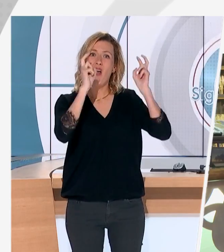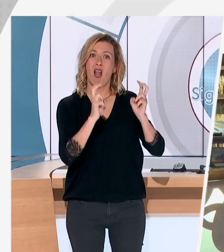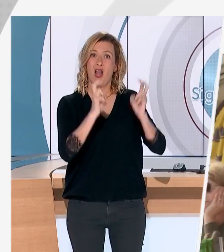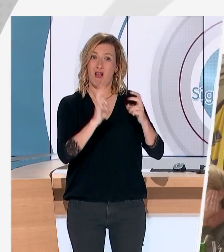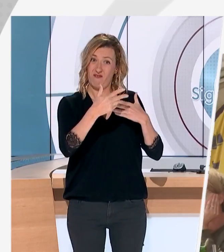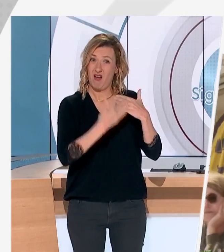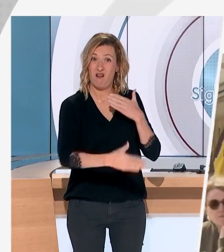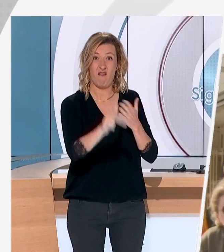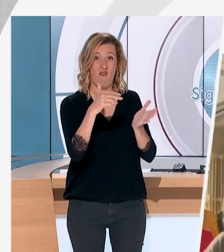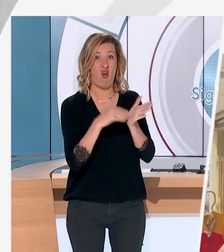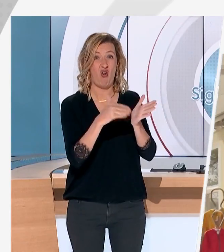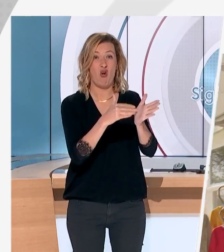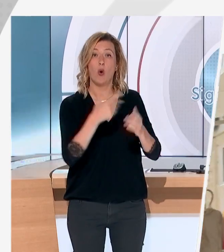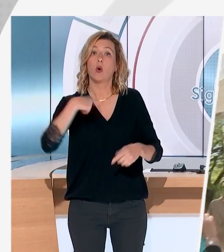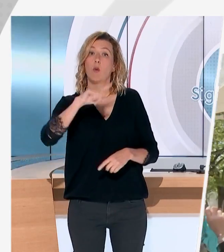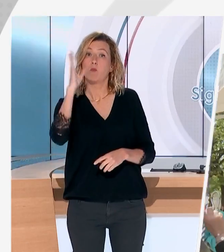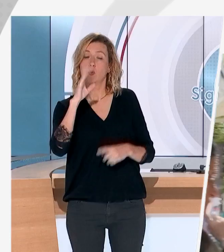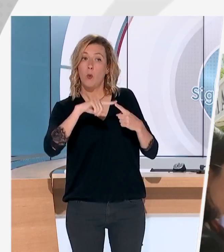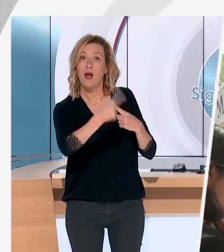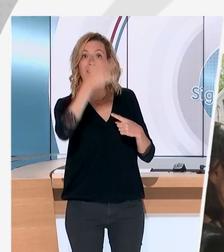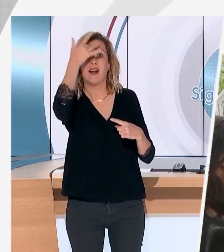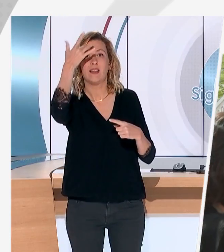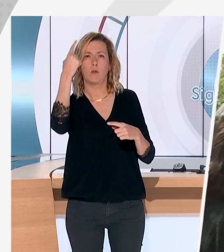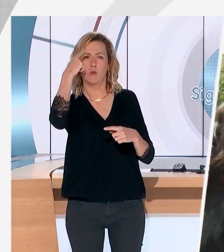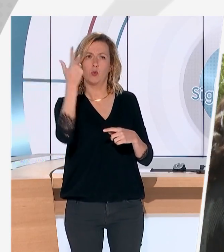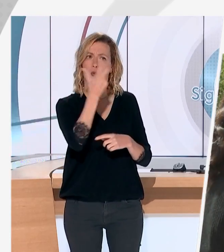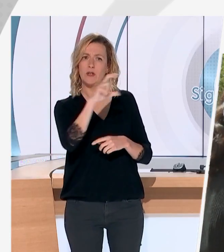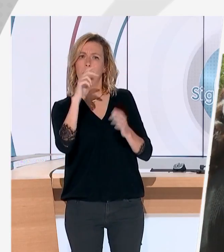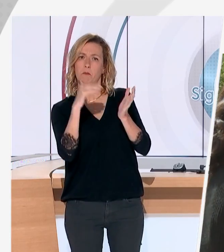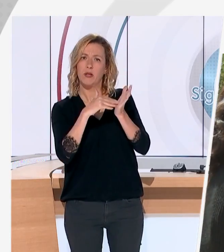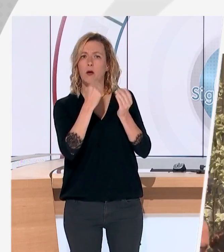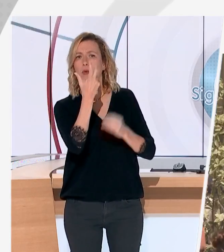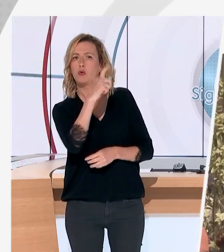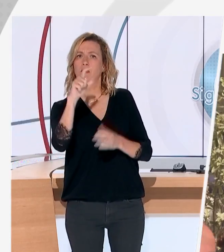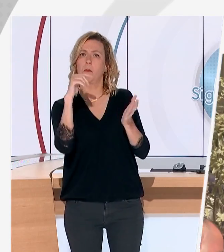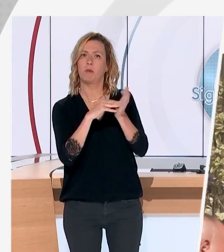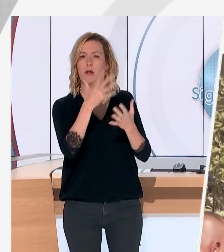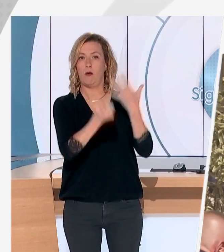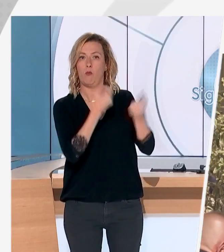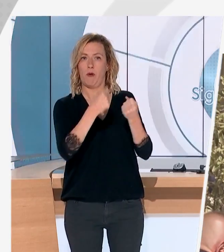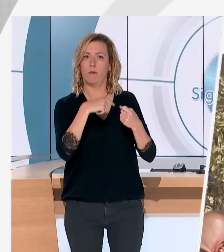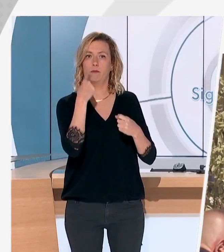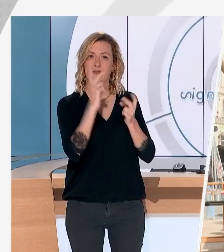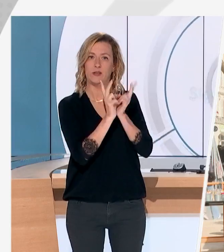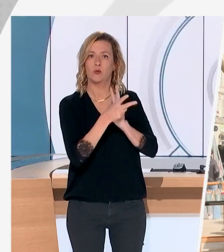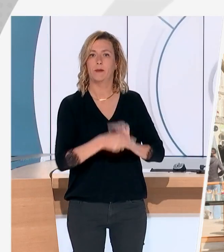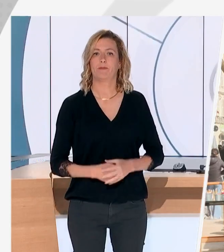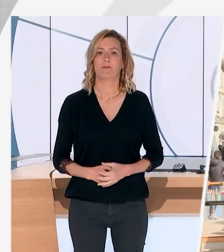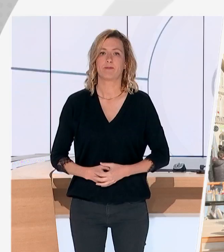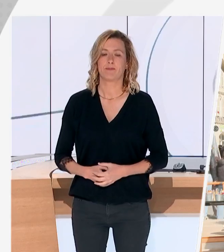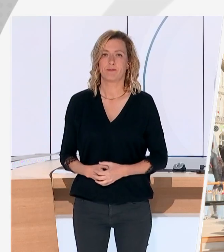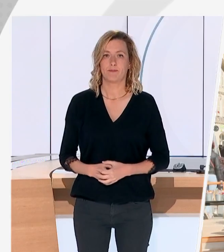chaque année. Entre 200 000 et 300 000 emplois saisonniers seraient encore à pourvoir pour l'été prochain.